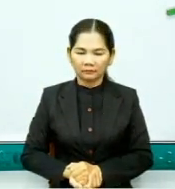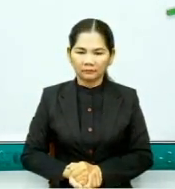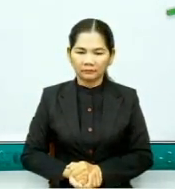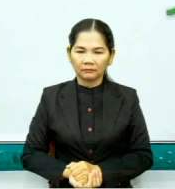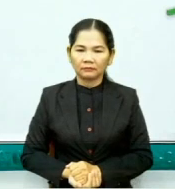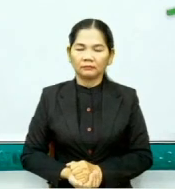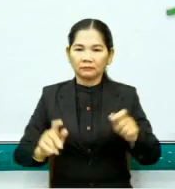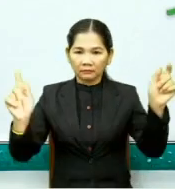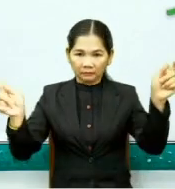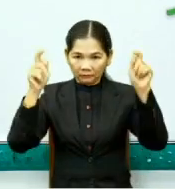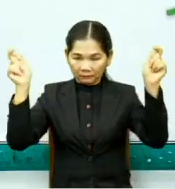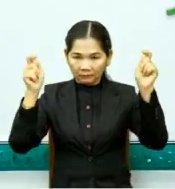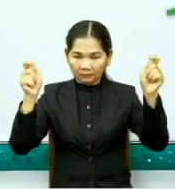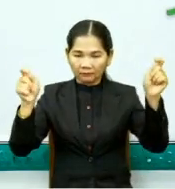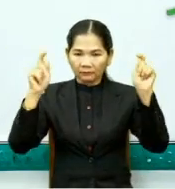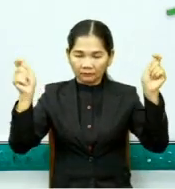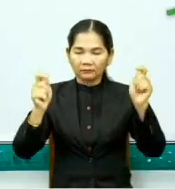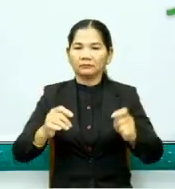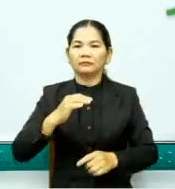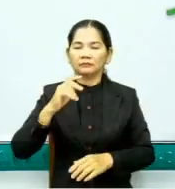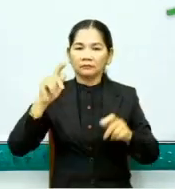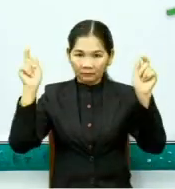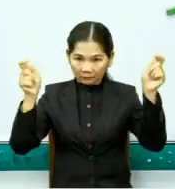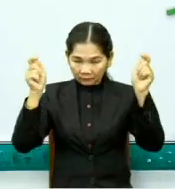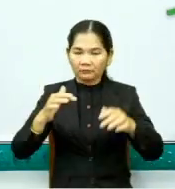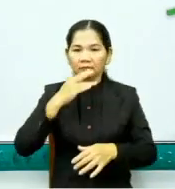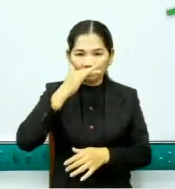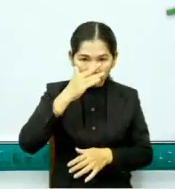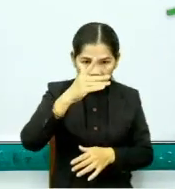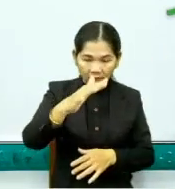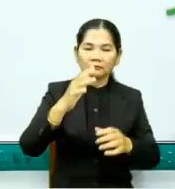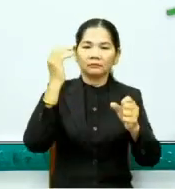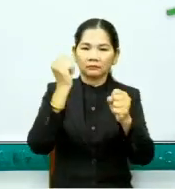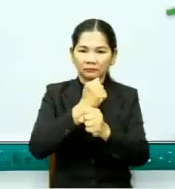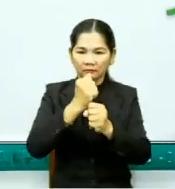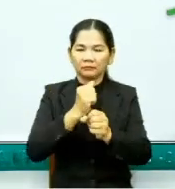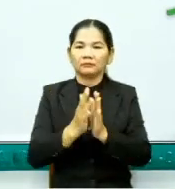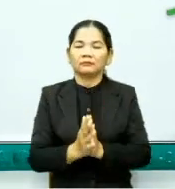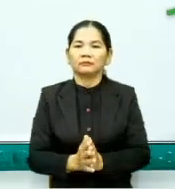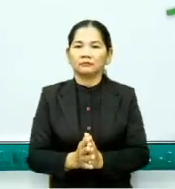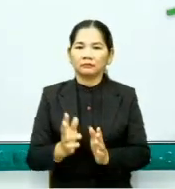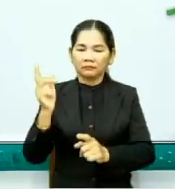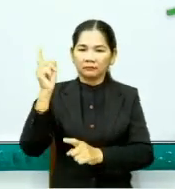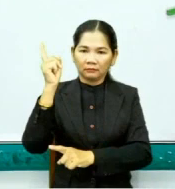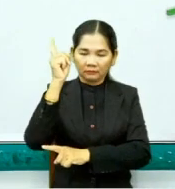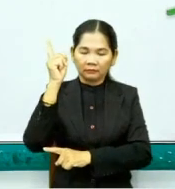ca pra rộp bón sạ một ní thơ là nữ ngay tí